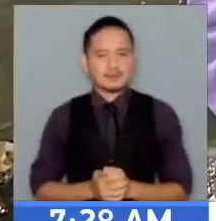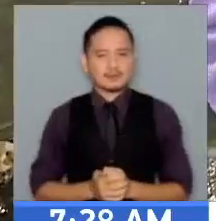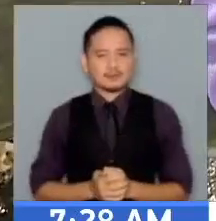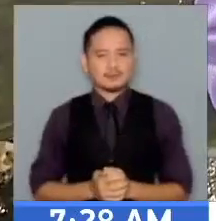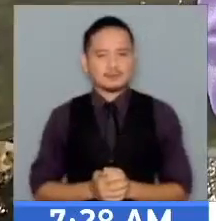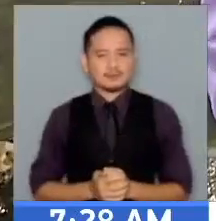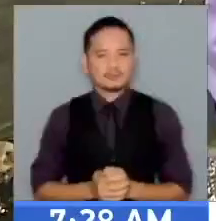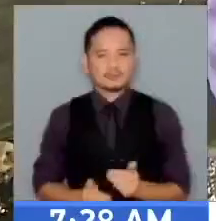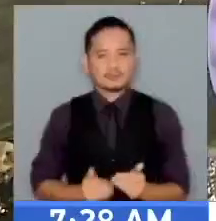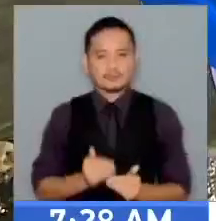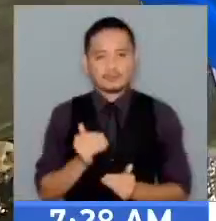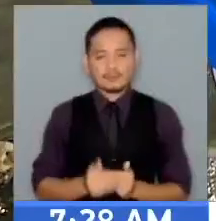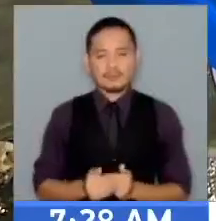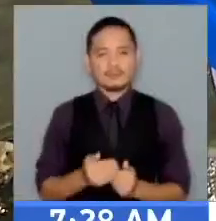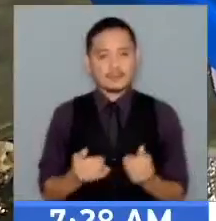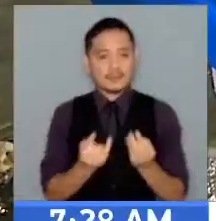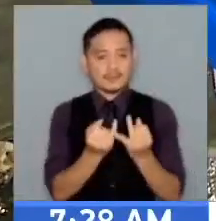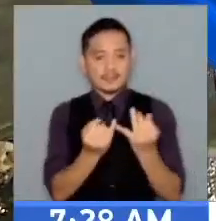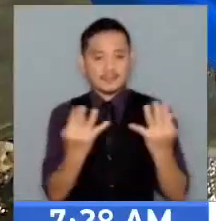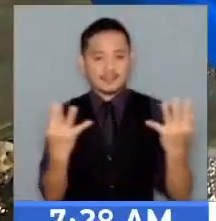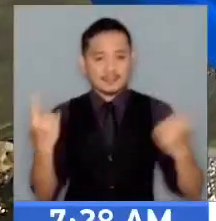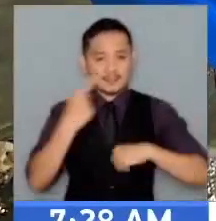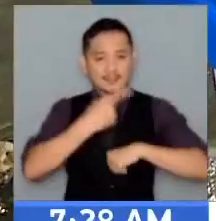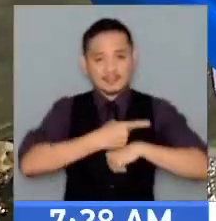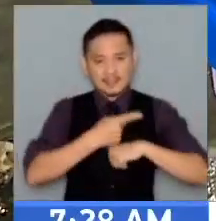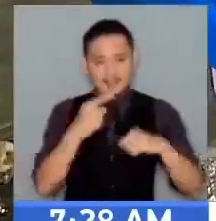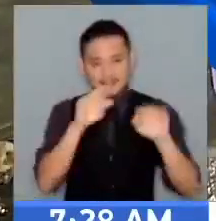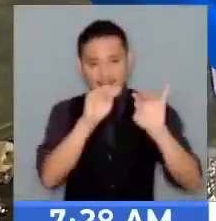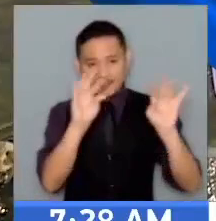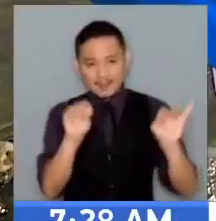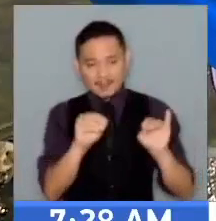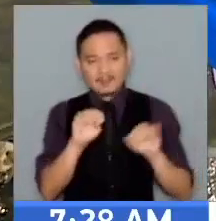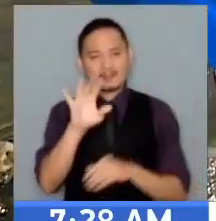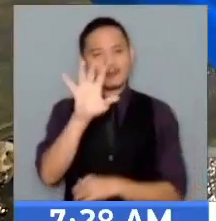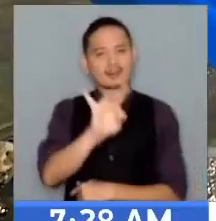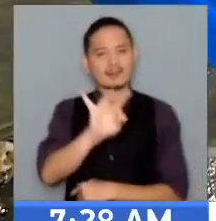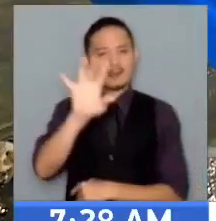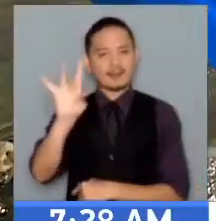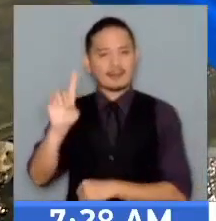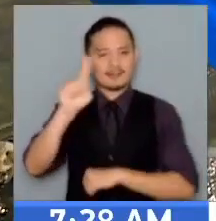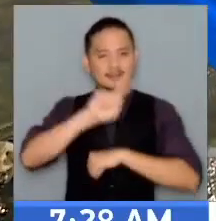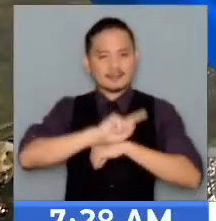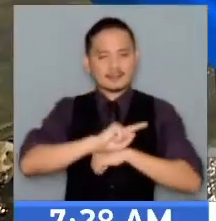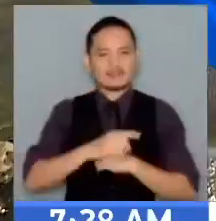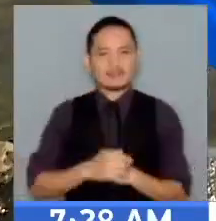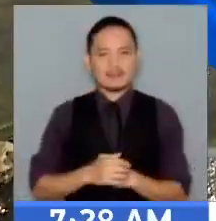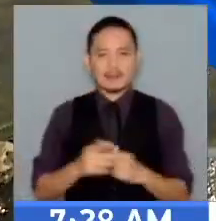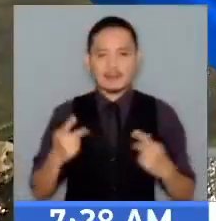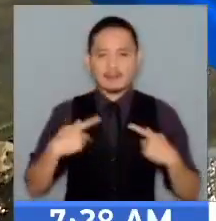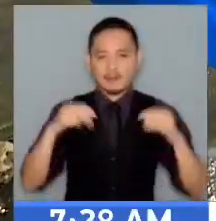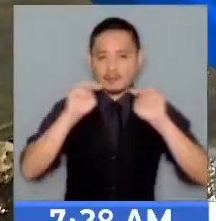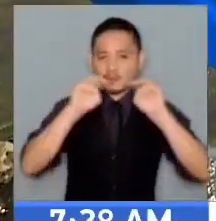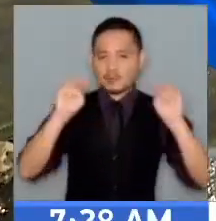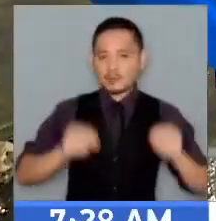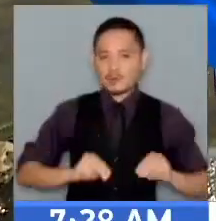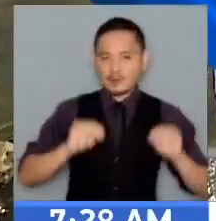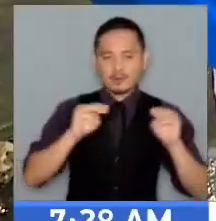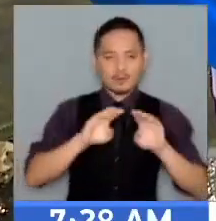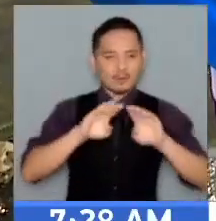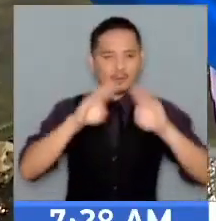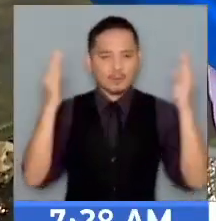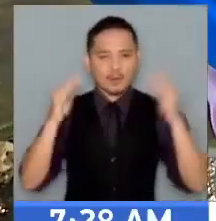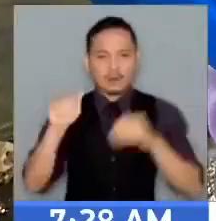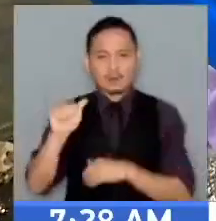88 days na lang, Pasko na. Magbubukas na ngayong araw ang isang Santa Museum sa Antipolo, Rizal. Maki-Christmas feels tayo sa